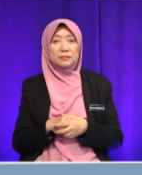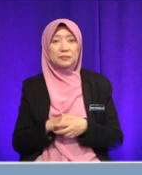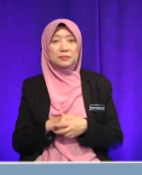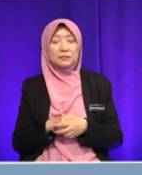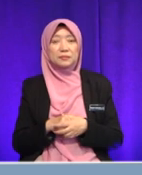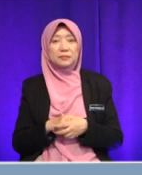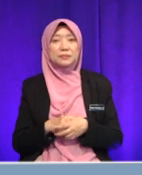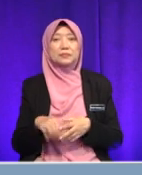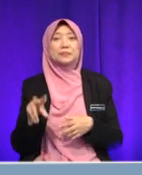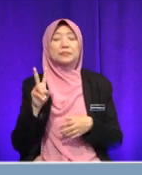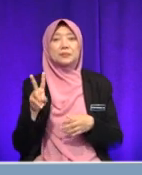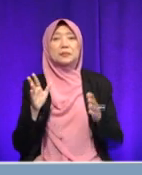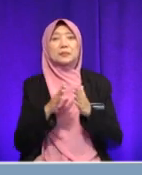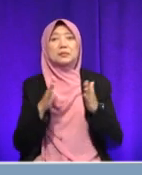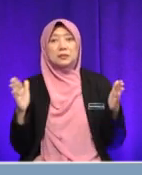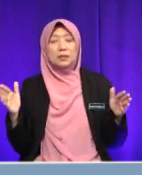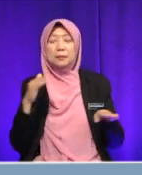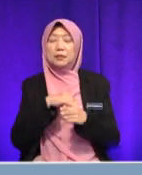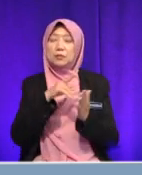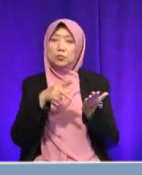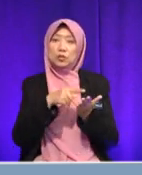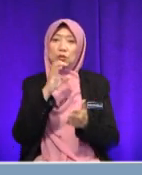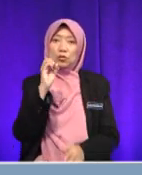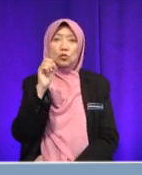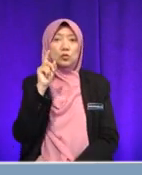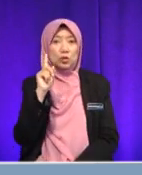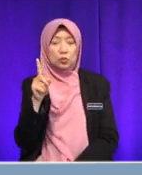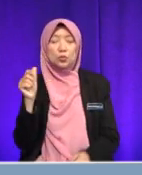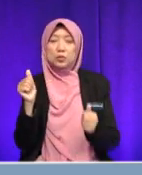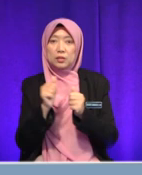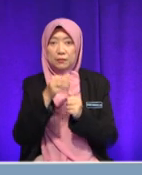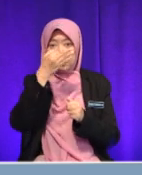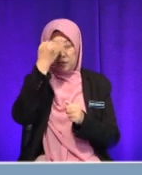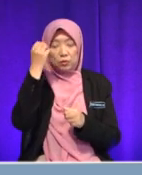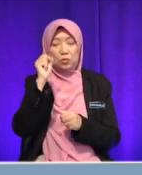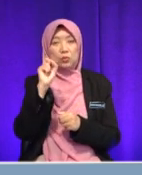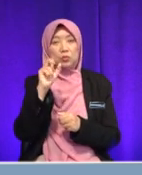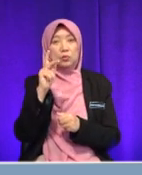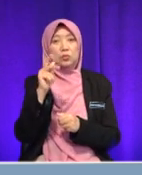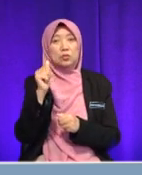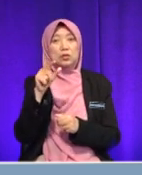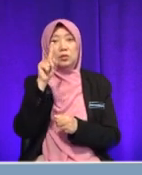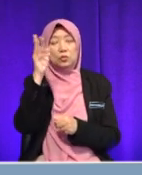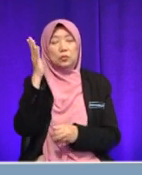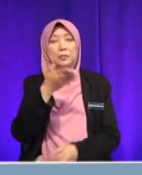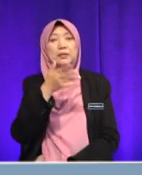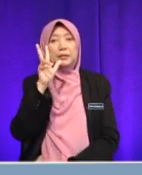V, pembesaran pada pusat 0.1 dengan faktor skala 1/3.